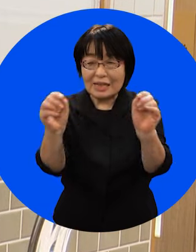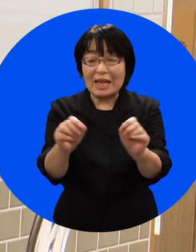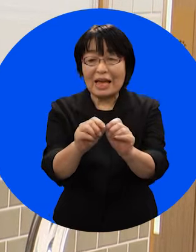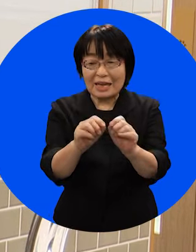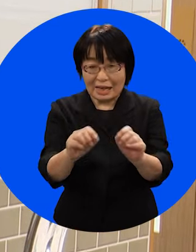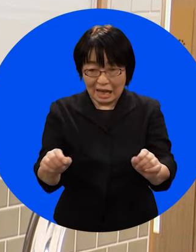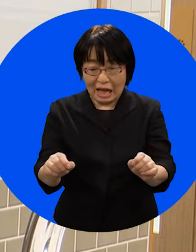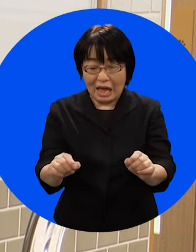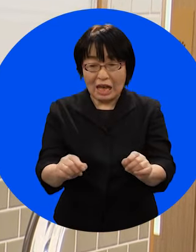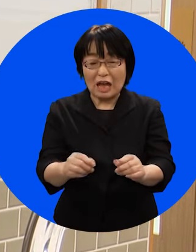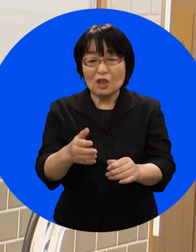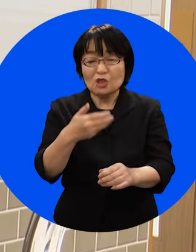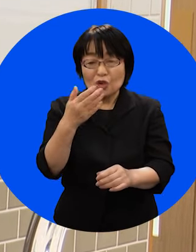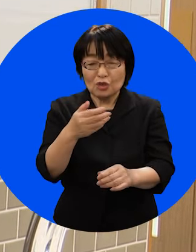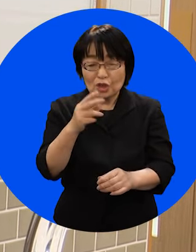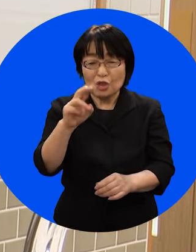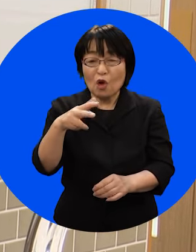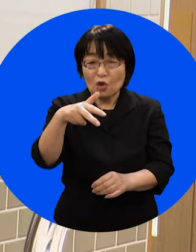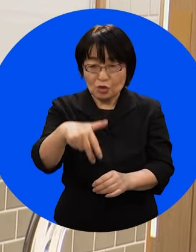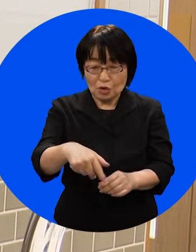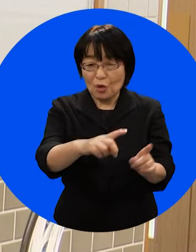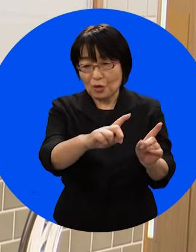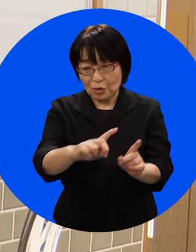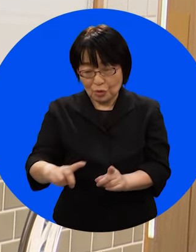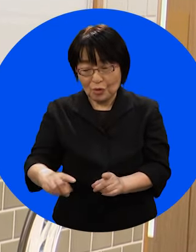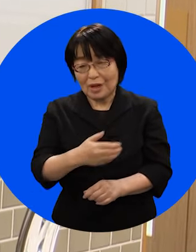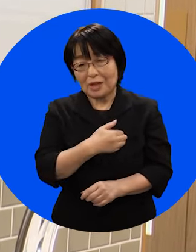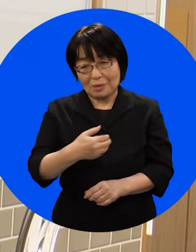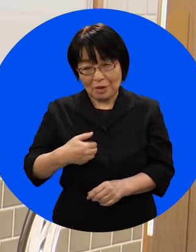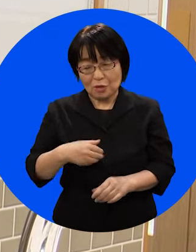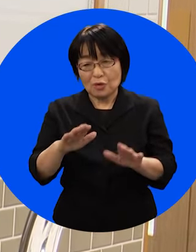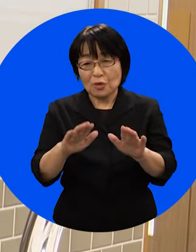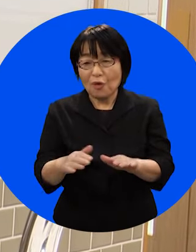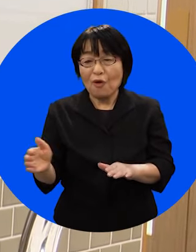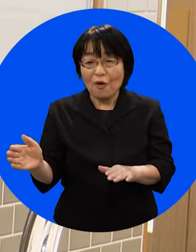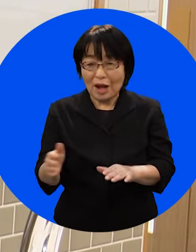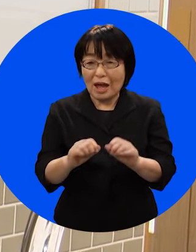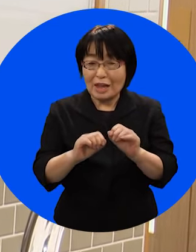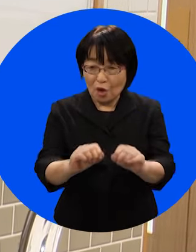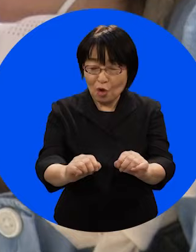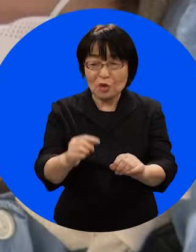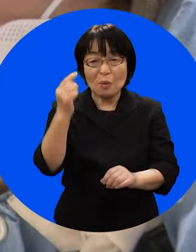ロスを抑えることができます。私も今日から取り組んでみようと思います。